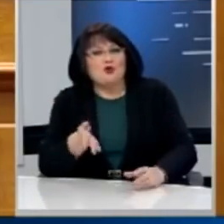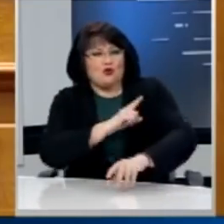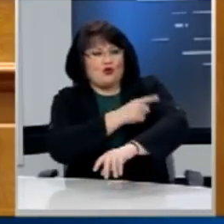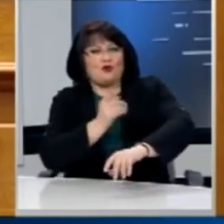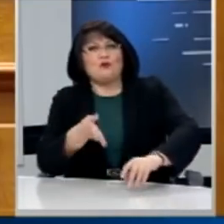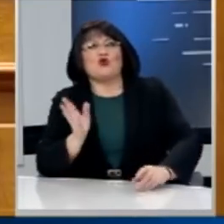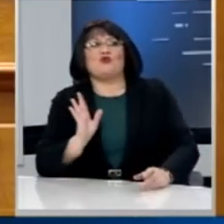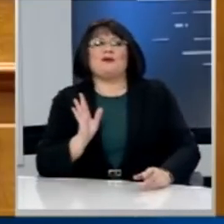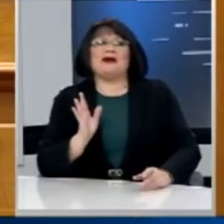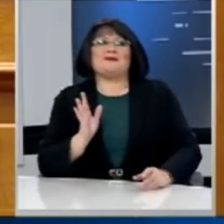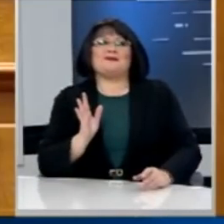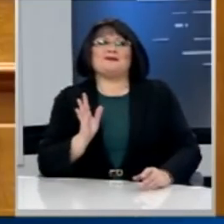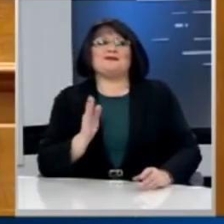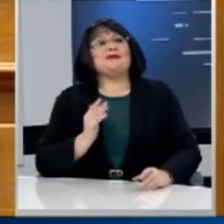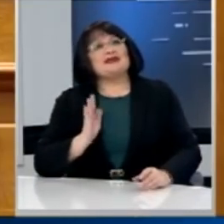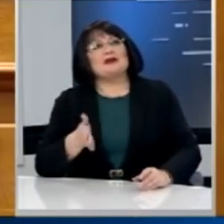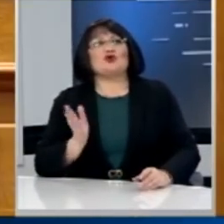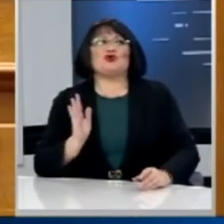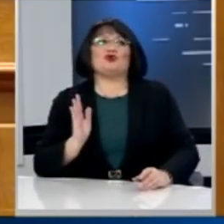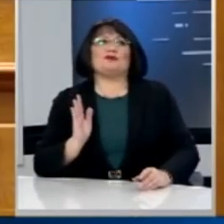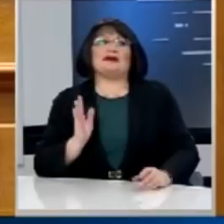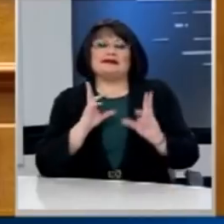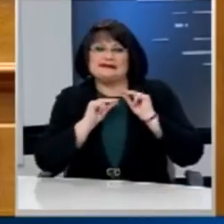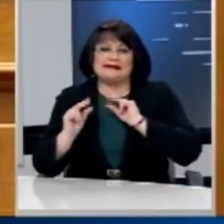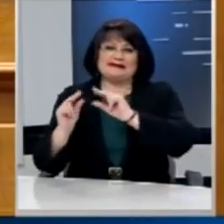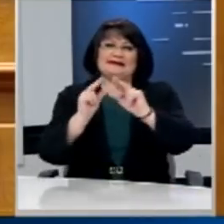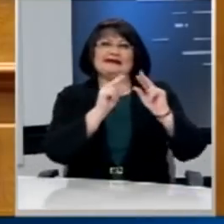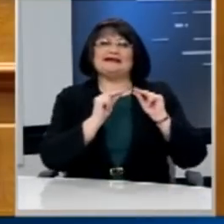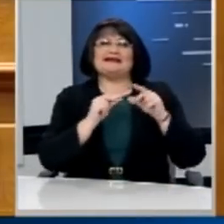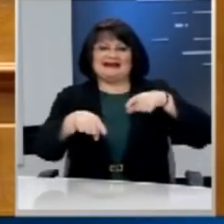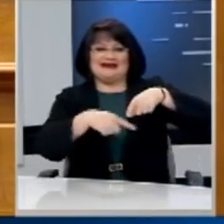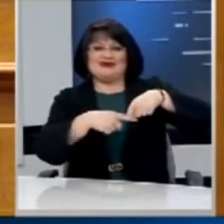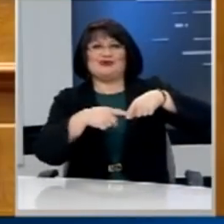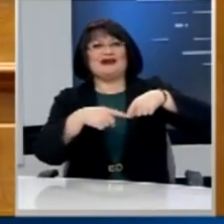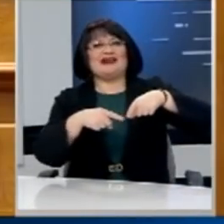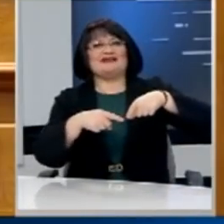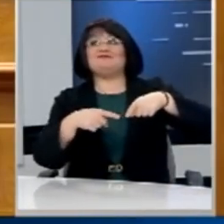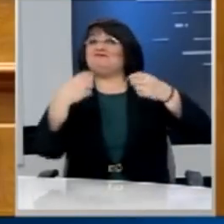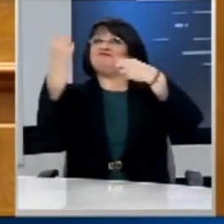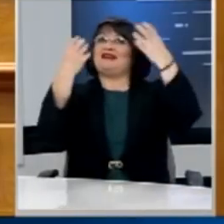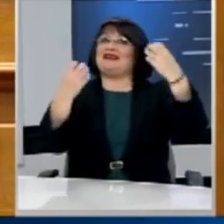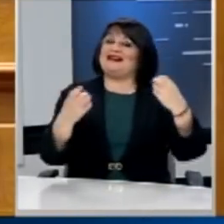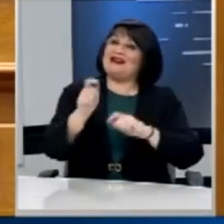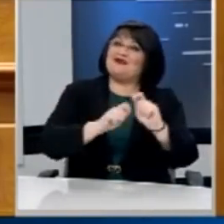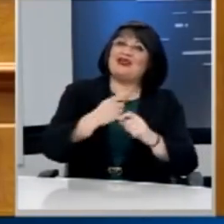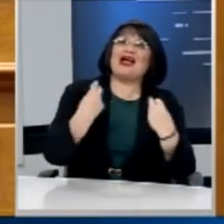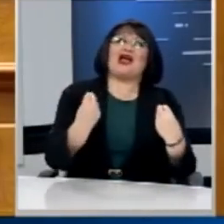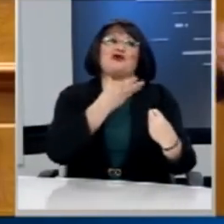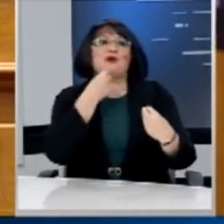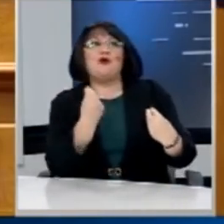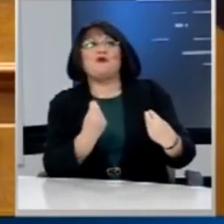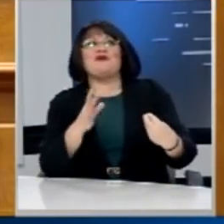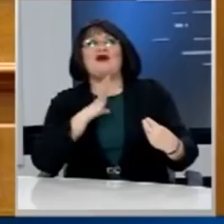δυνατότητα πια να μπορούμε να συζητάμε για το χριστουγεννιάτικο στολισμό. Έχουμε αυτή την πολυτέλεια. Οι